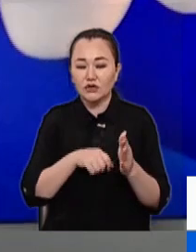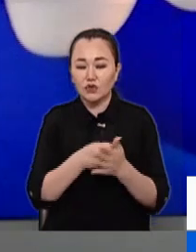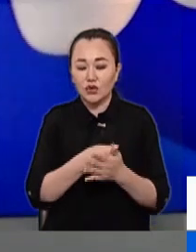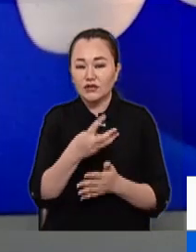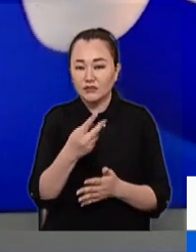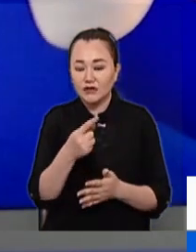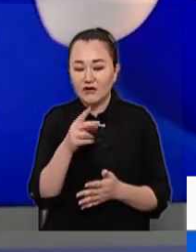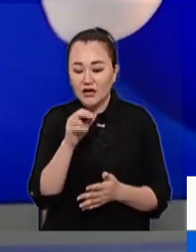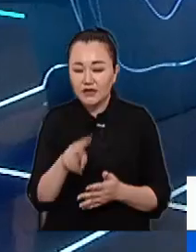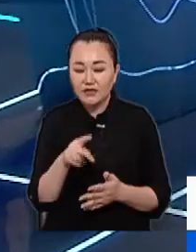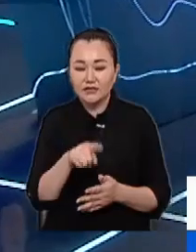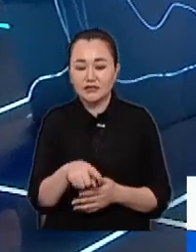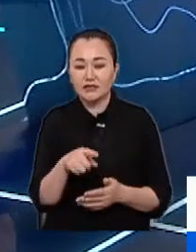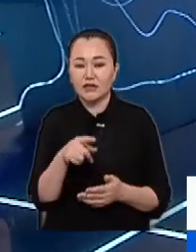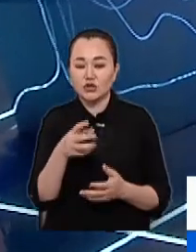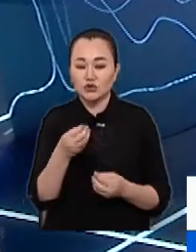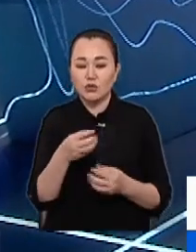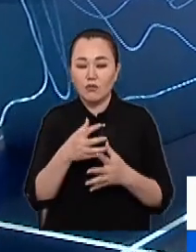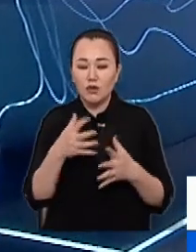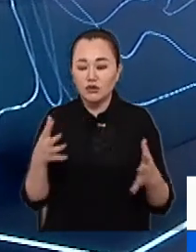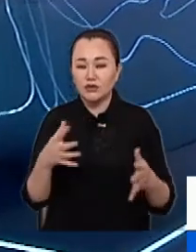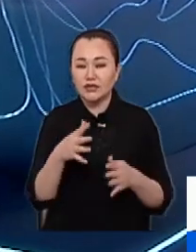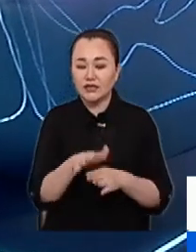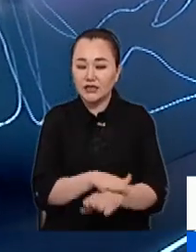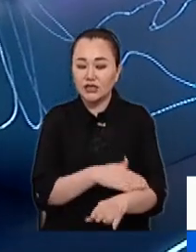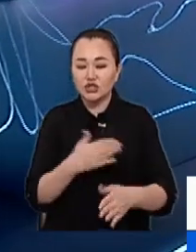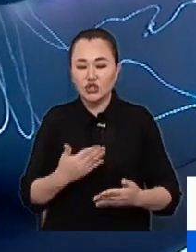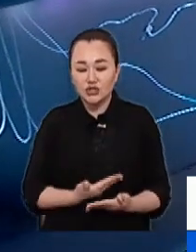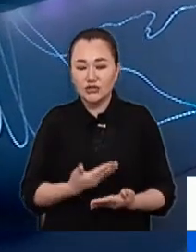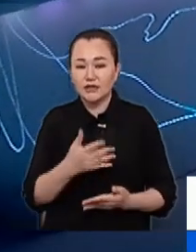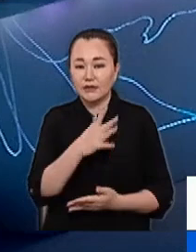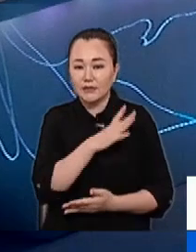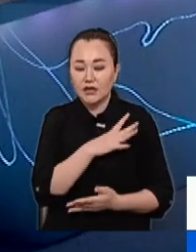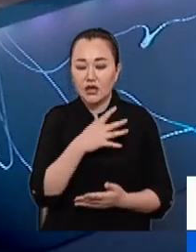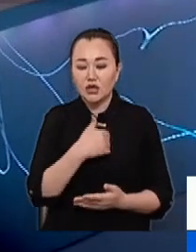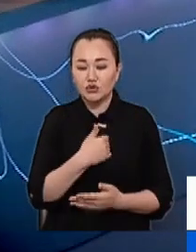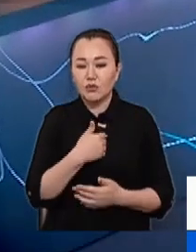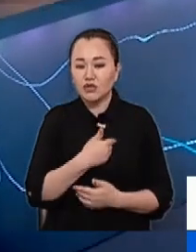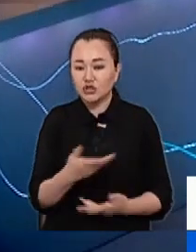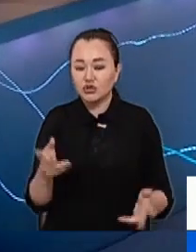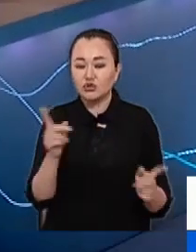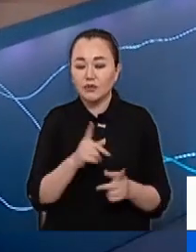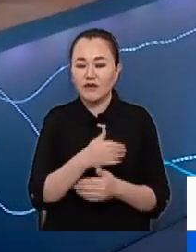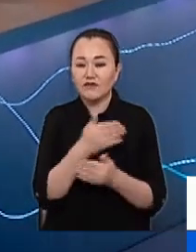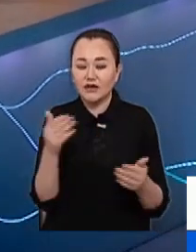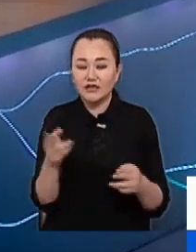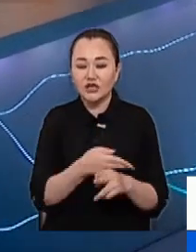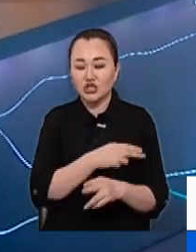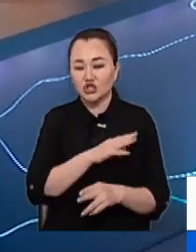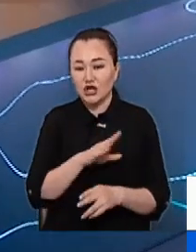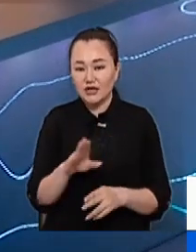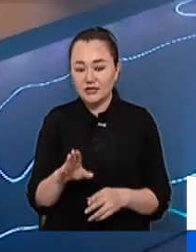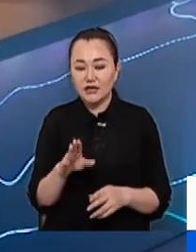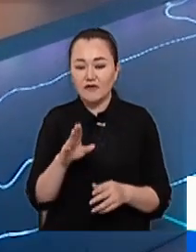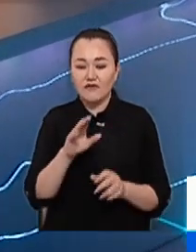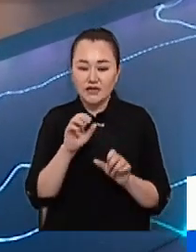31 канала, здесь обрел еще очень большую длинную жизнь. Зрителям хочу пожелать, чтобы вы не